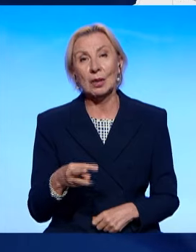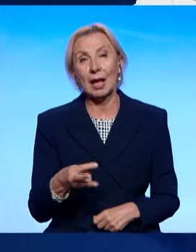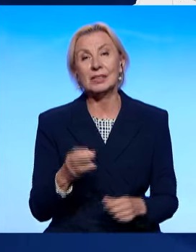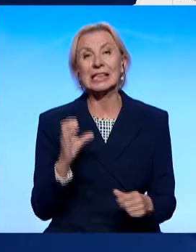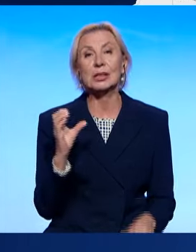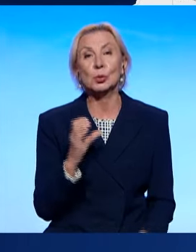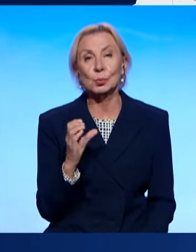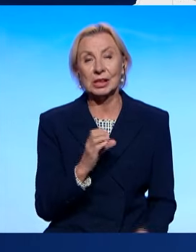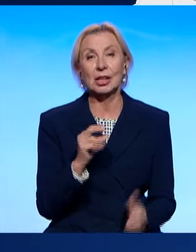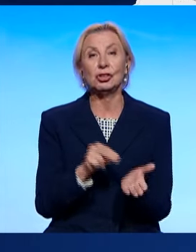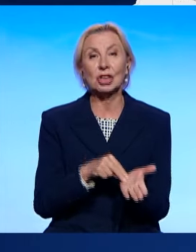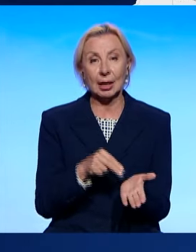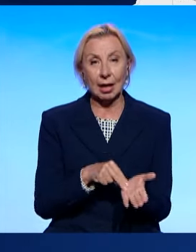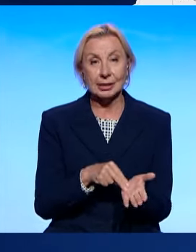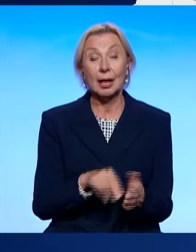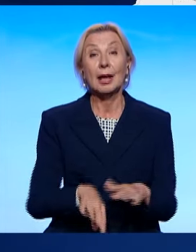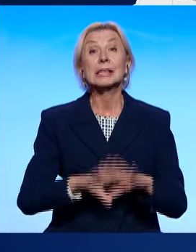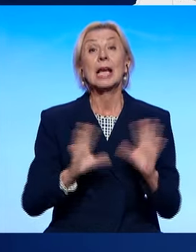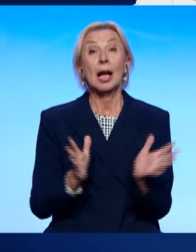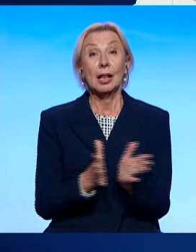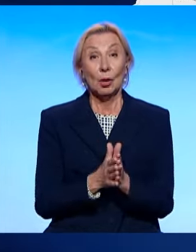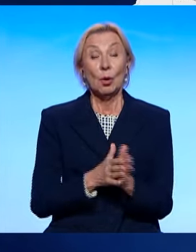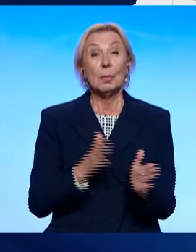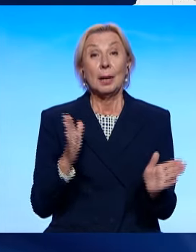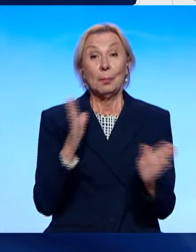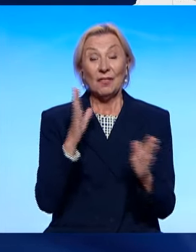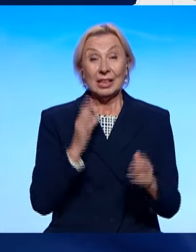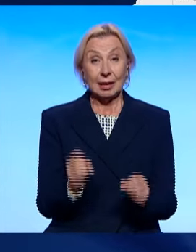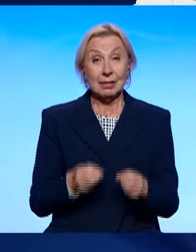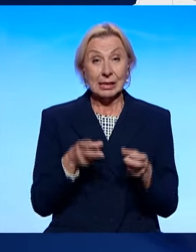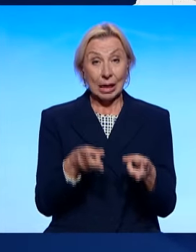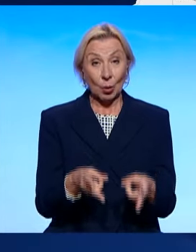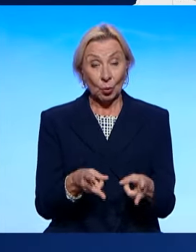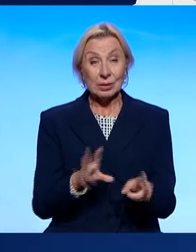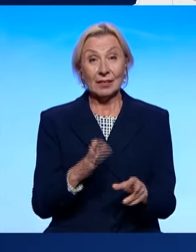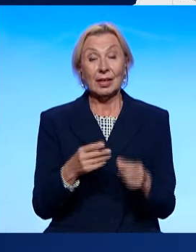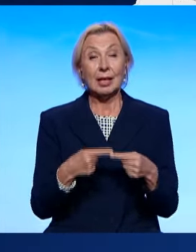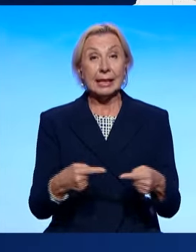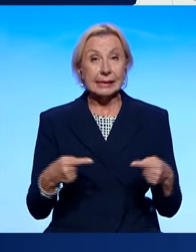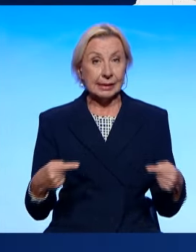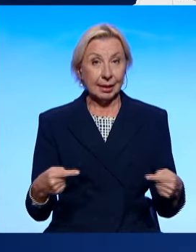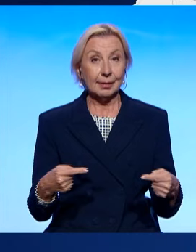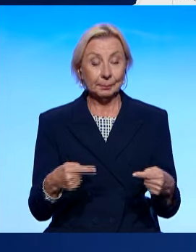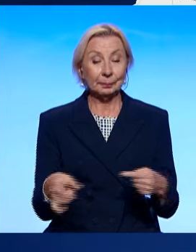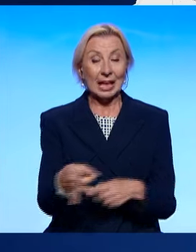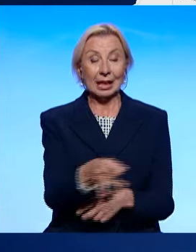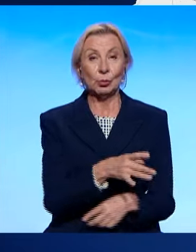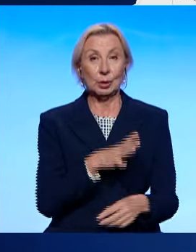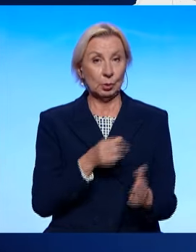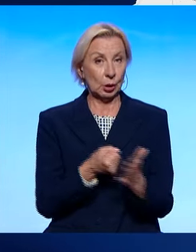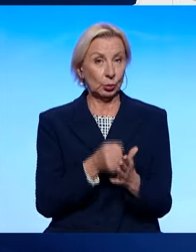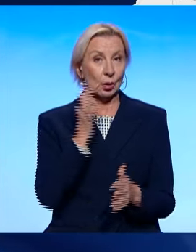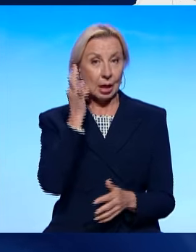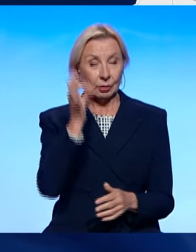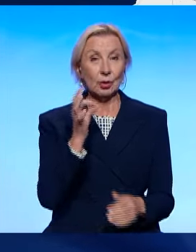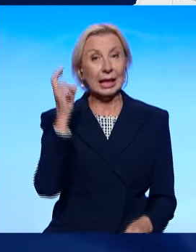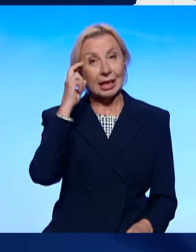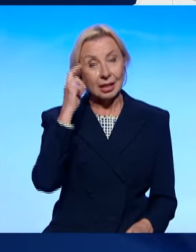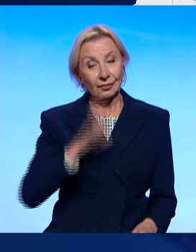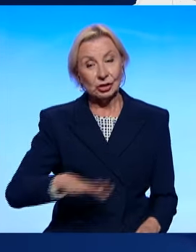Черкаській. Загалом повітряна загроза через атаку БПЛА у різних регіонах тривала майже до ранку, на Київщині та